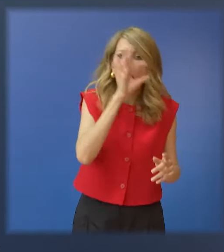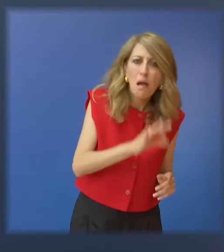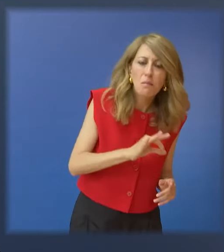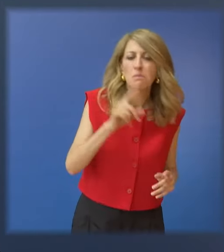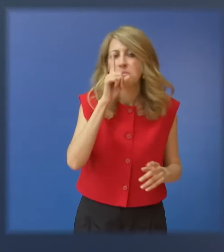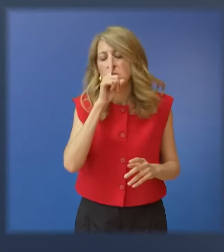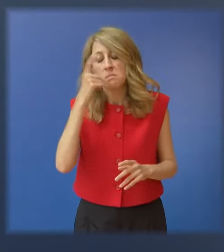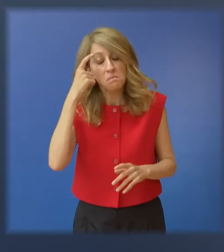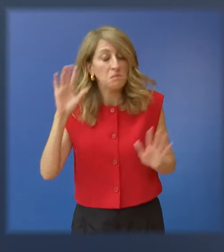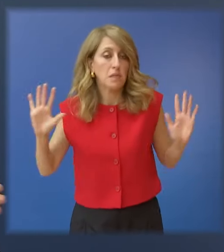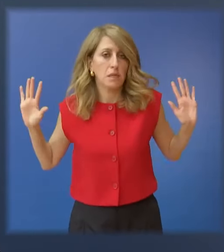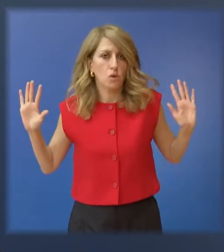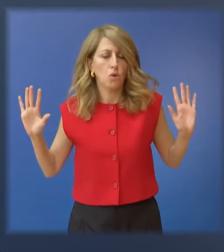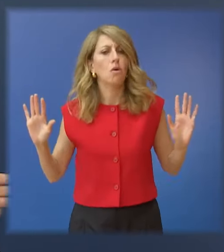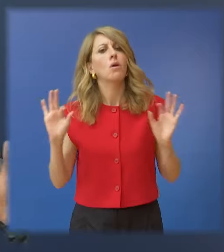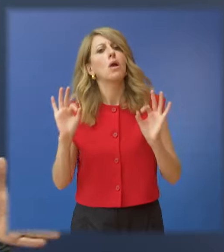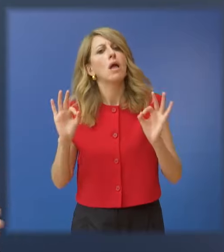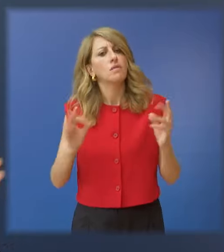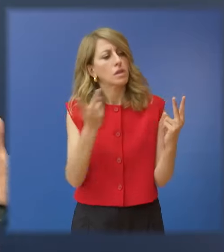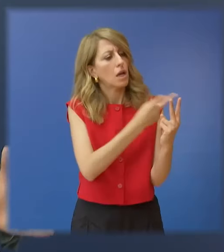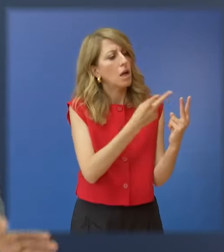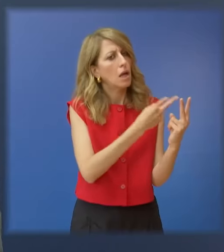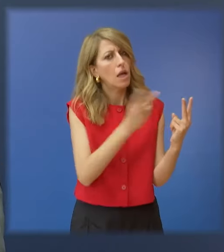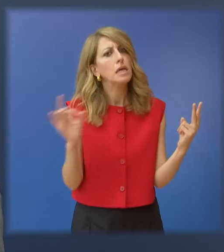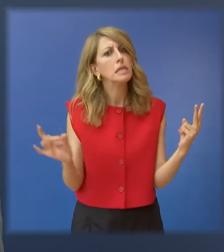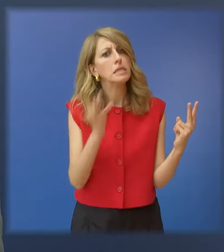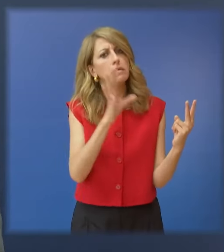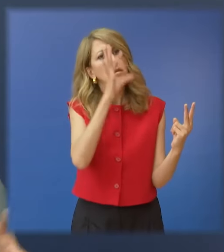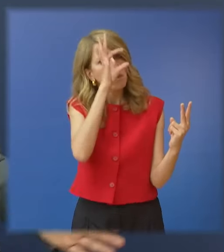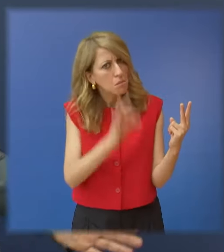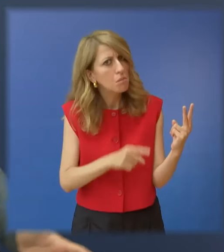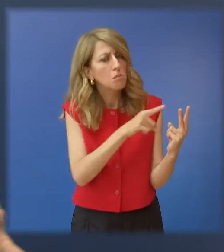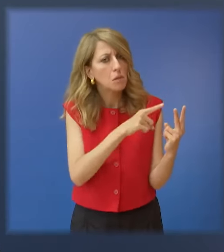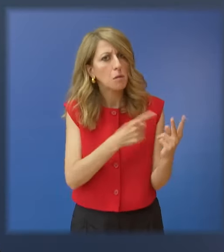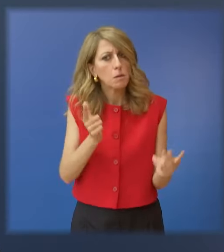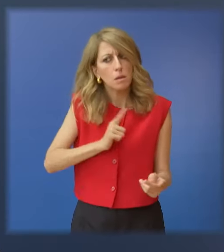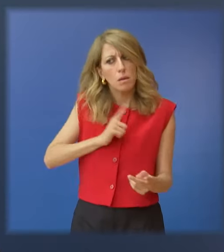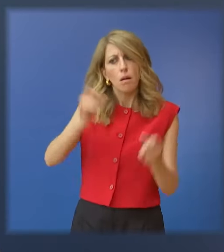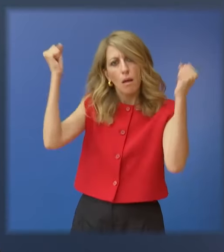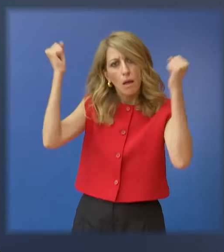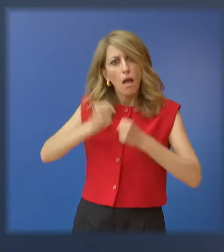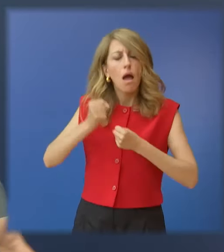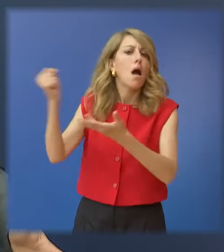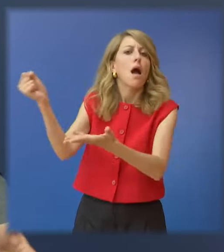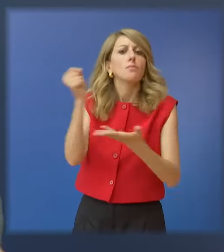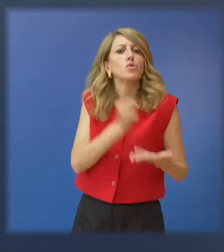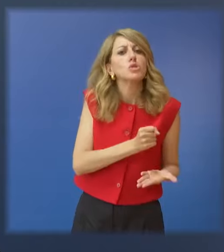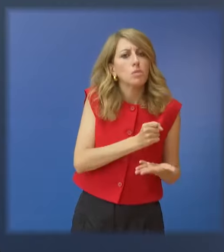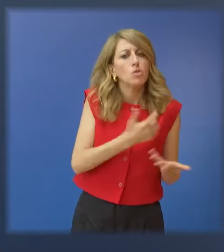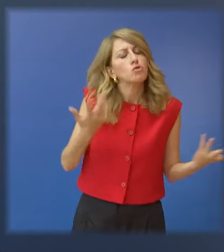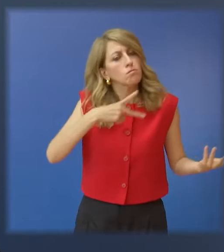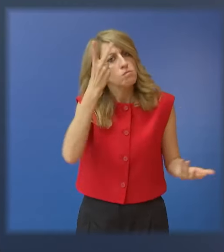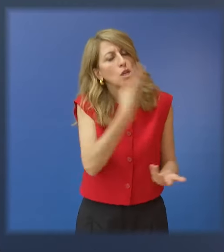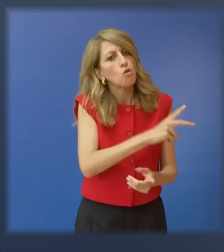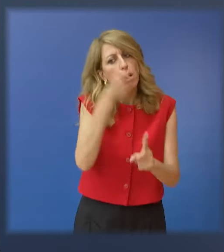οποία αναφέρεστε που είναι δεδομένο ότι αν οι άνθρωποι έχουνε κάποια επιδίωξη είναι δεδομένο ότι μπορούν να τη διεκδικήσουν και αν έχουνε και